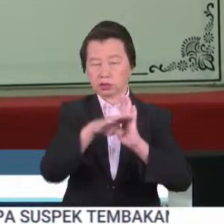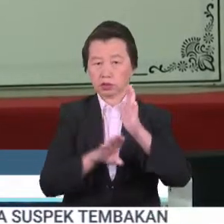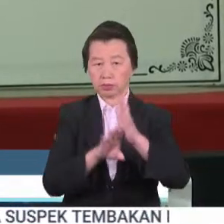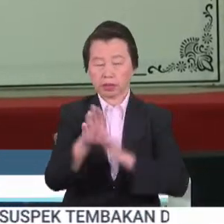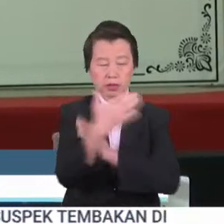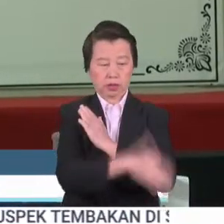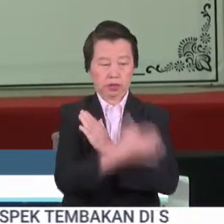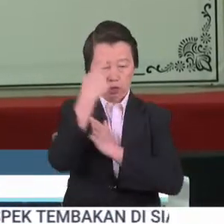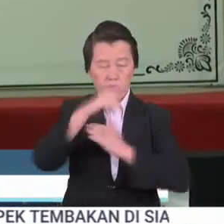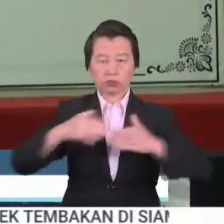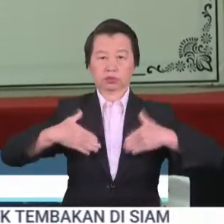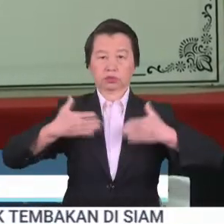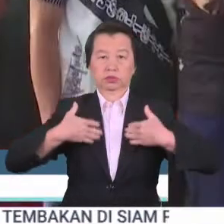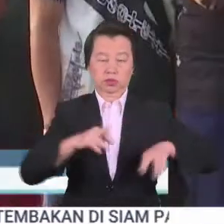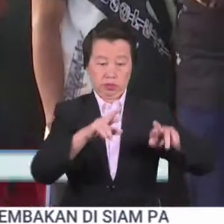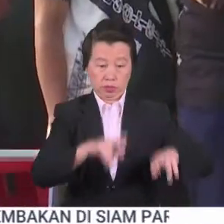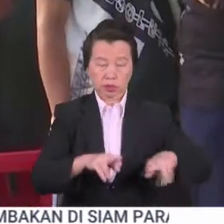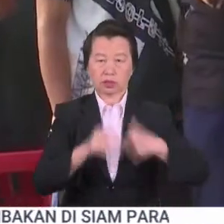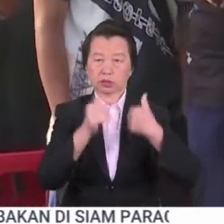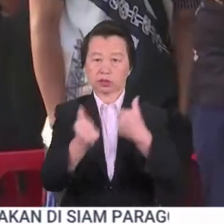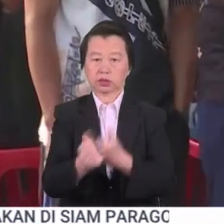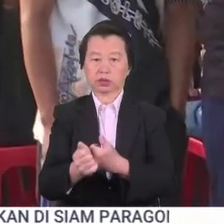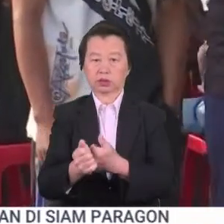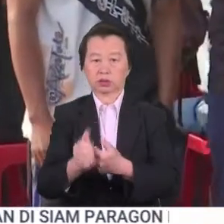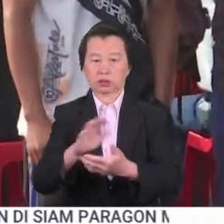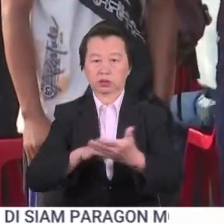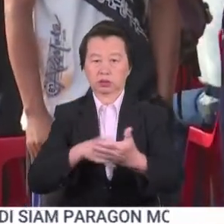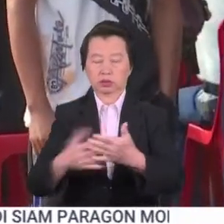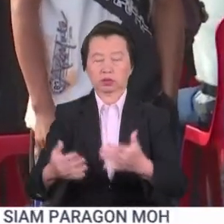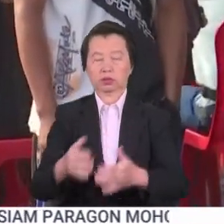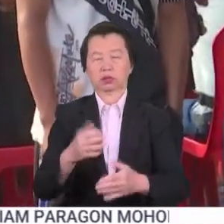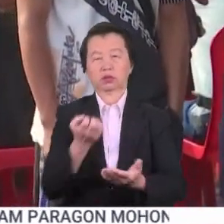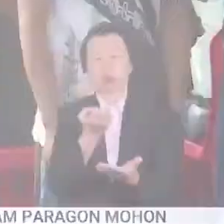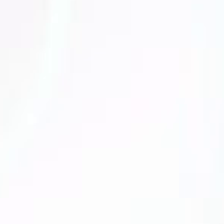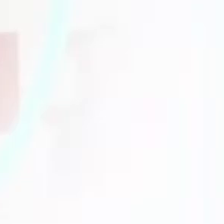negara demi kesejahteraan rakyat pelandaskan kerangka ekonomi